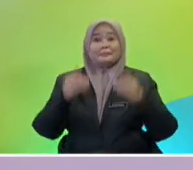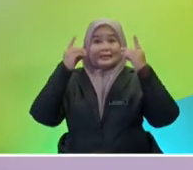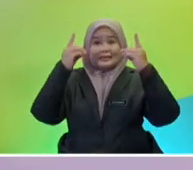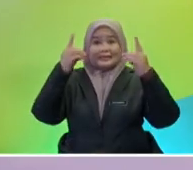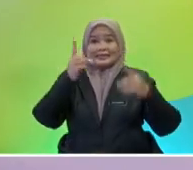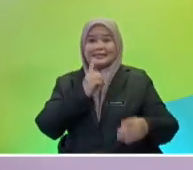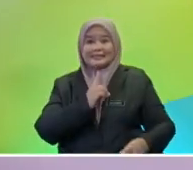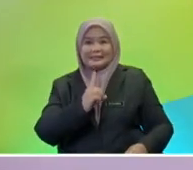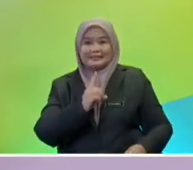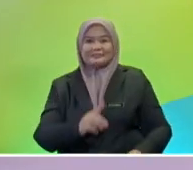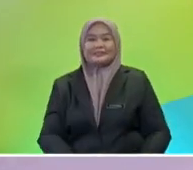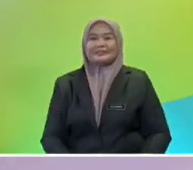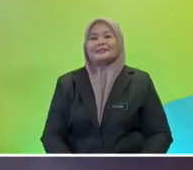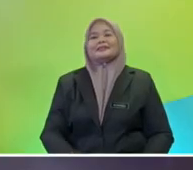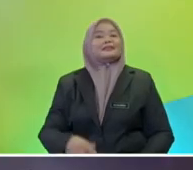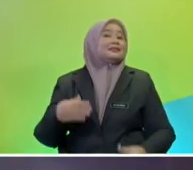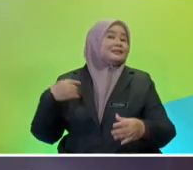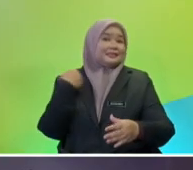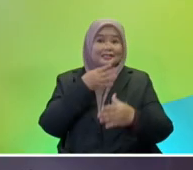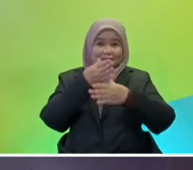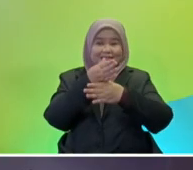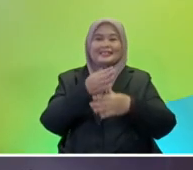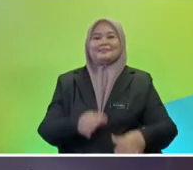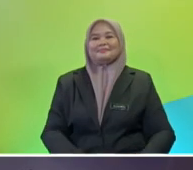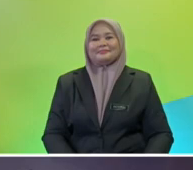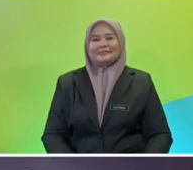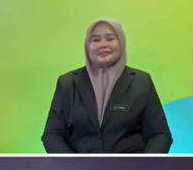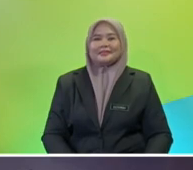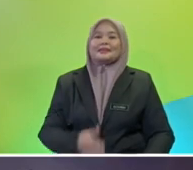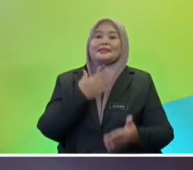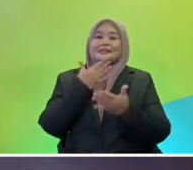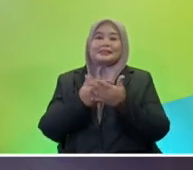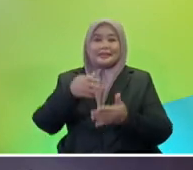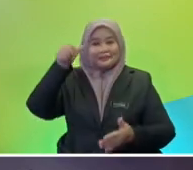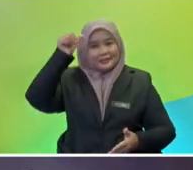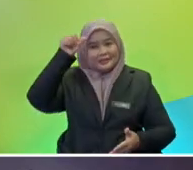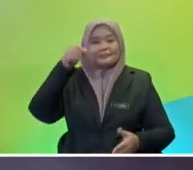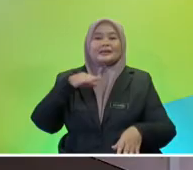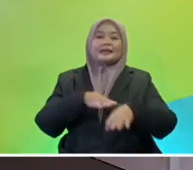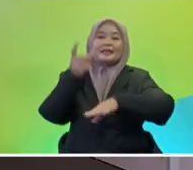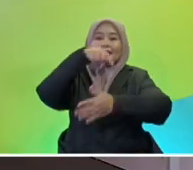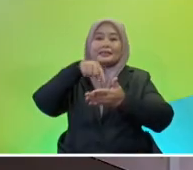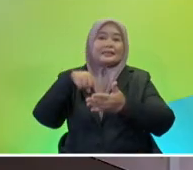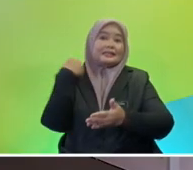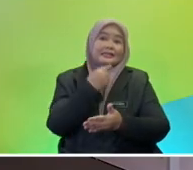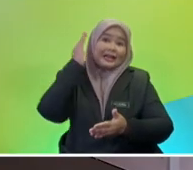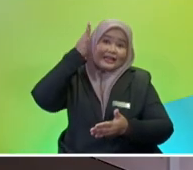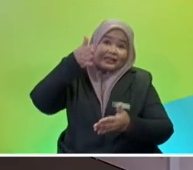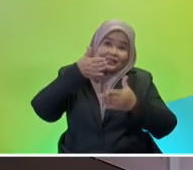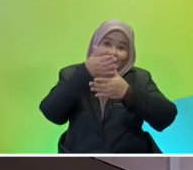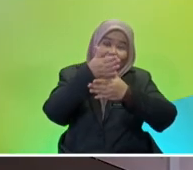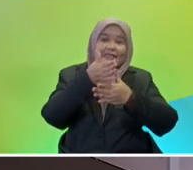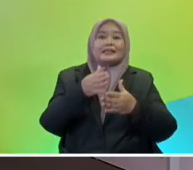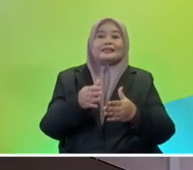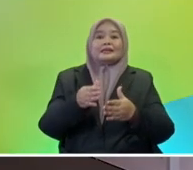Islam baik saja boleh kita teruskan dan seterusnya pada hari ini kita akan teruskan